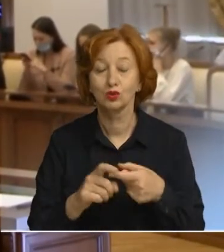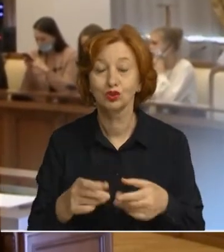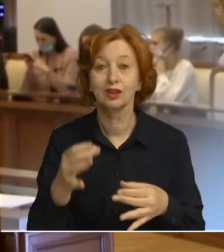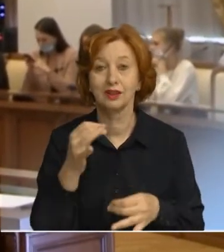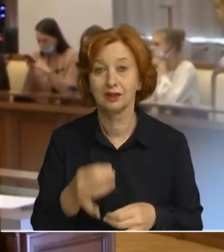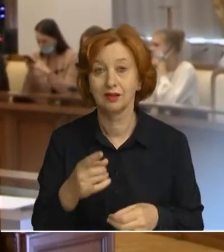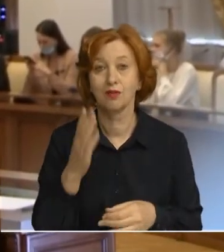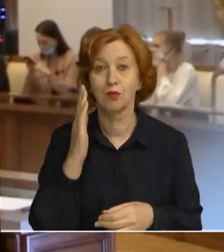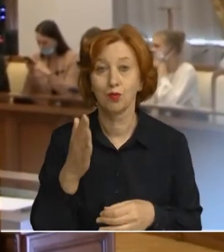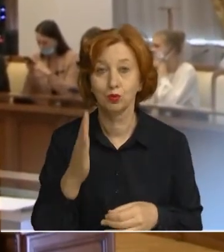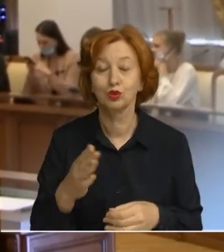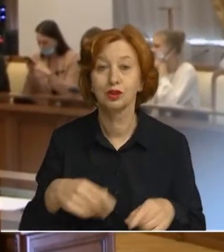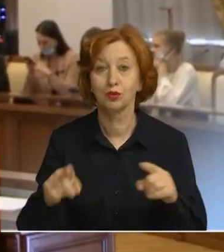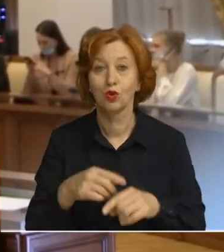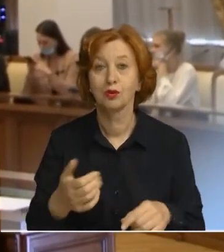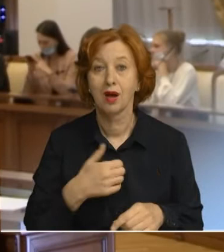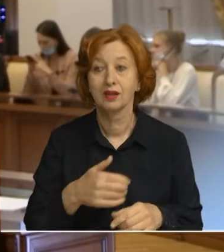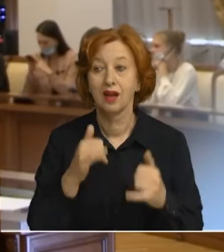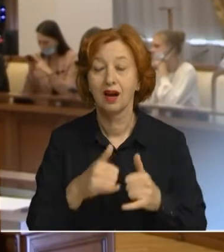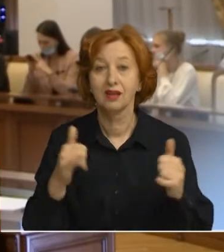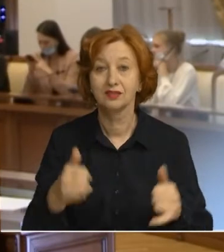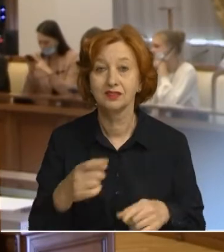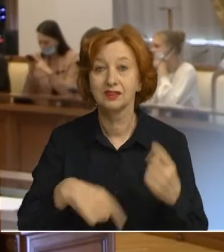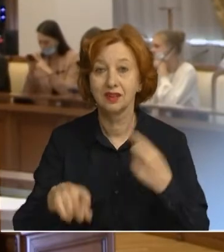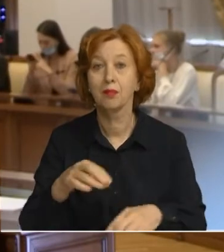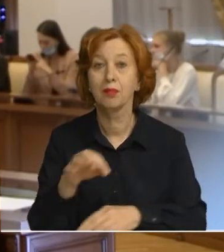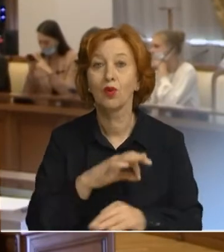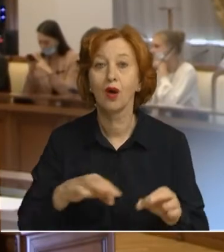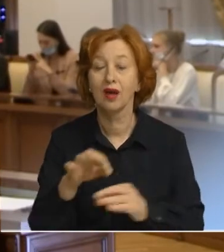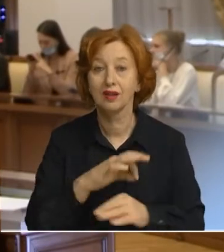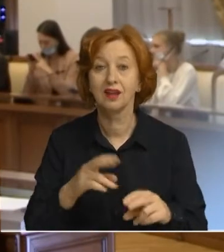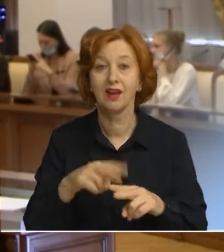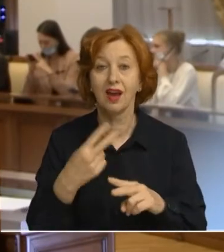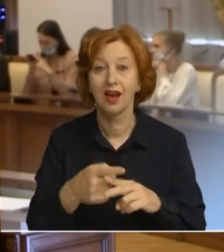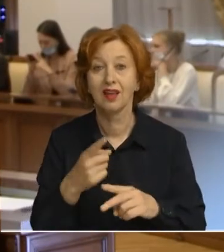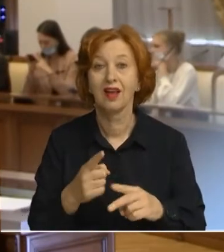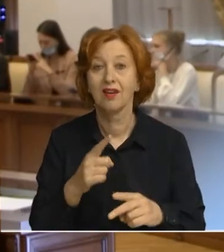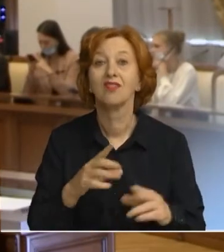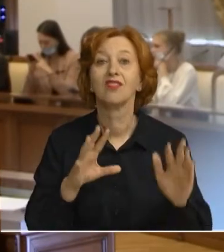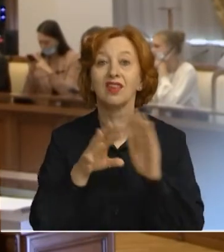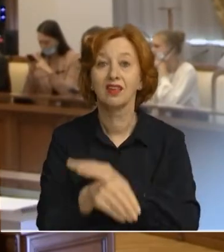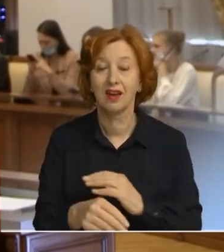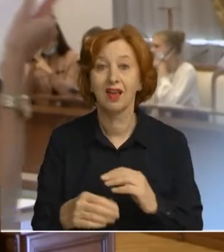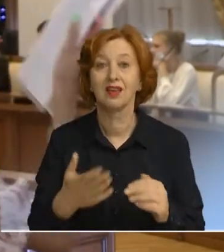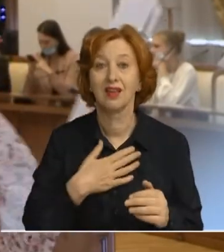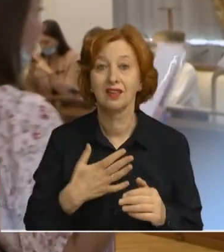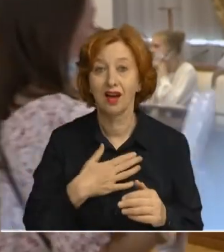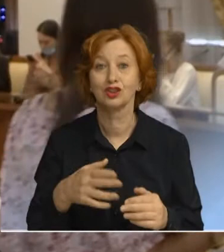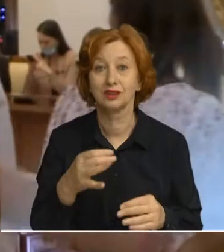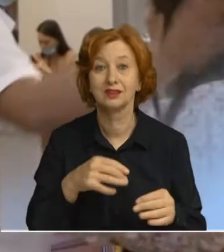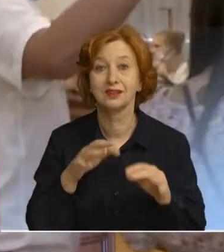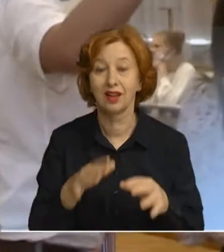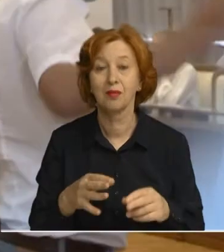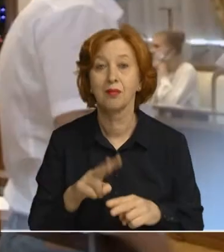странами. В будущем все-таки это развитие различных проектов, это усиление наших связей международных.